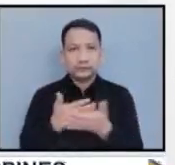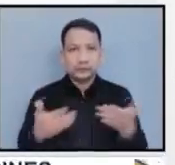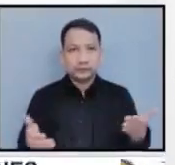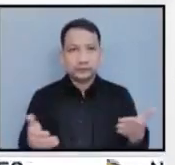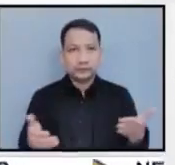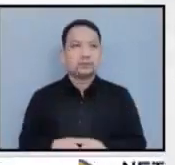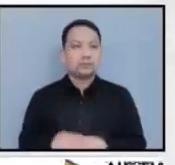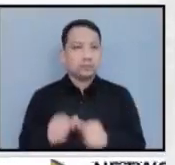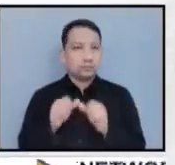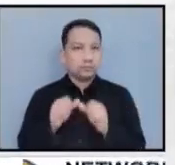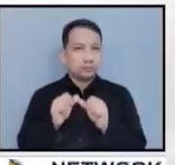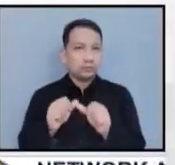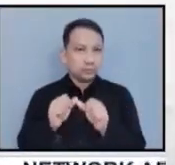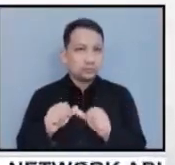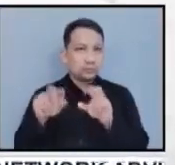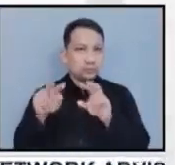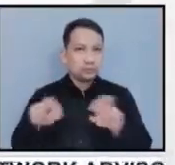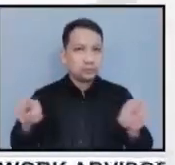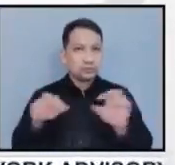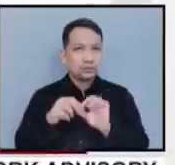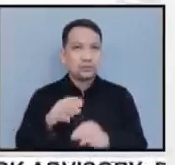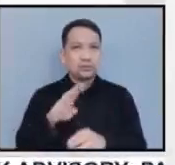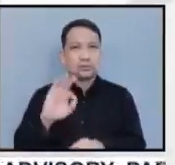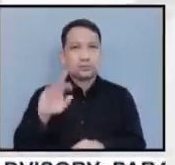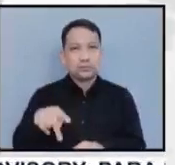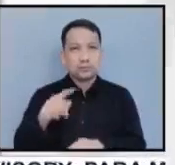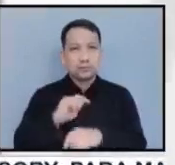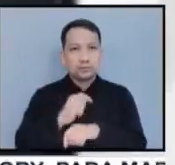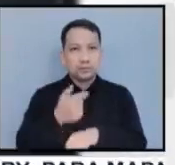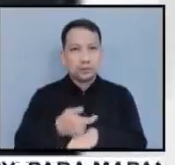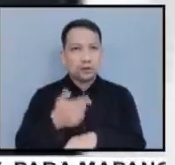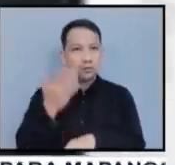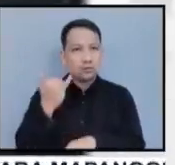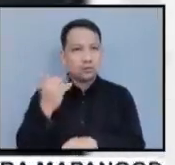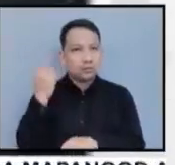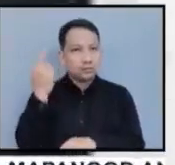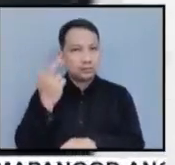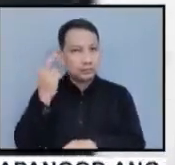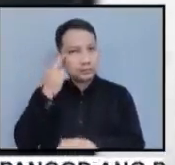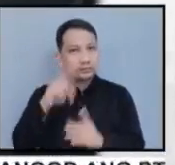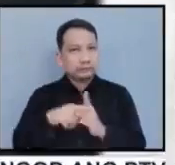Patuloy na iniimbestigahan ng BFP Taguig kung ano ang sanhi ng sunog.